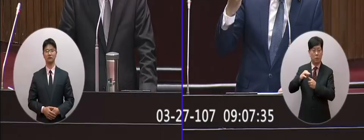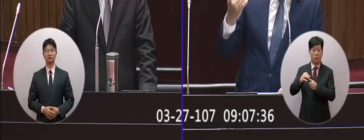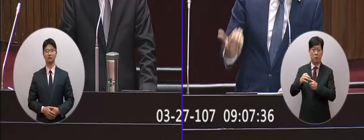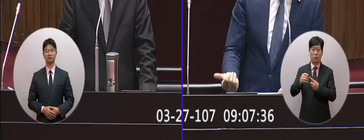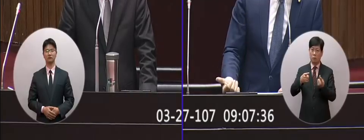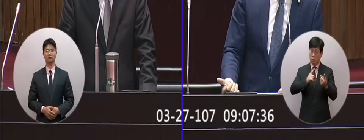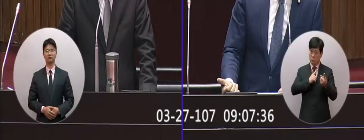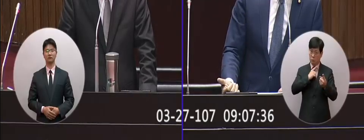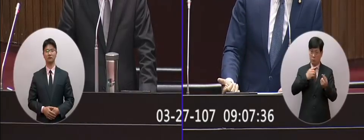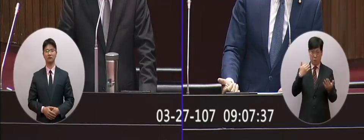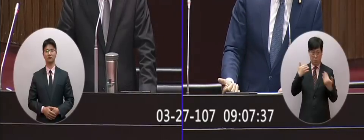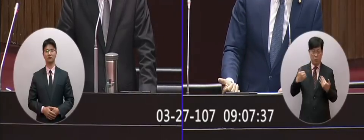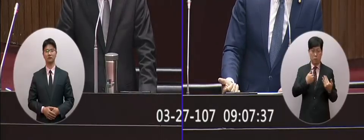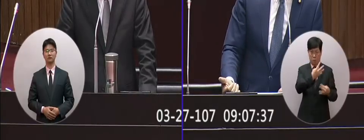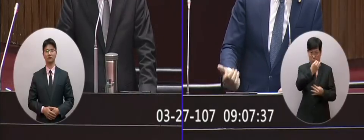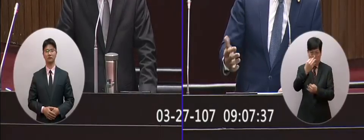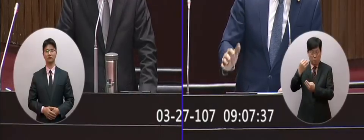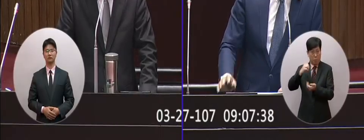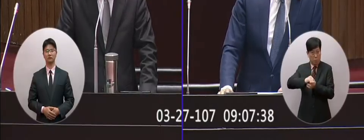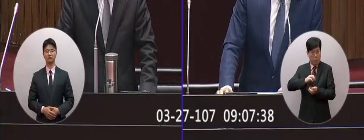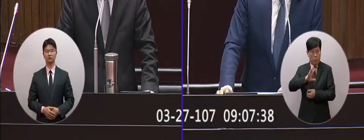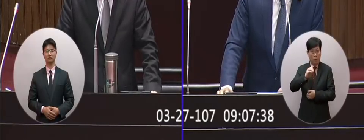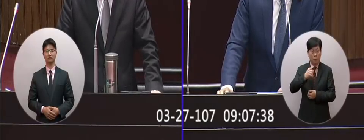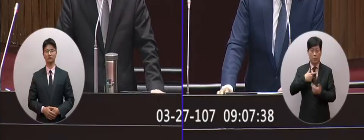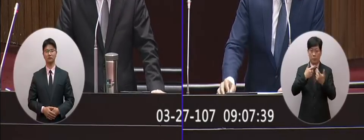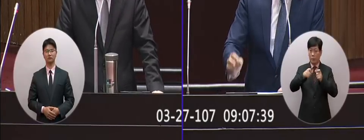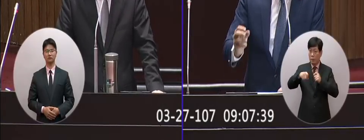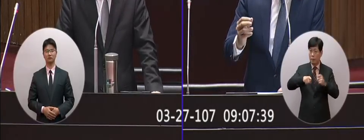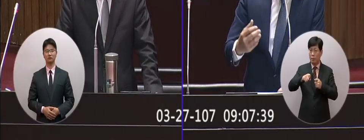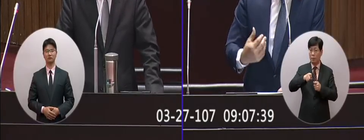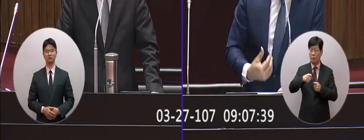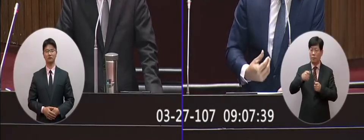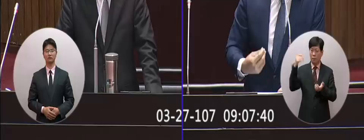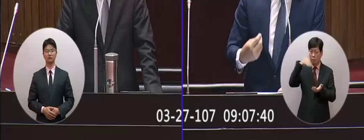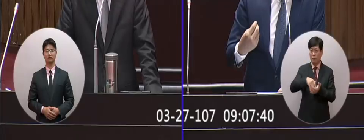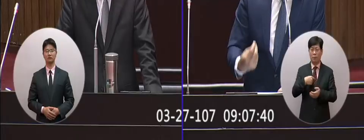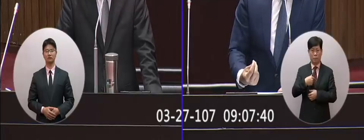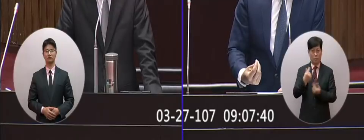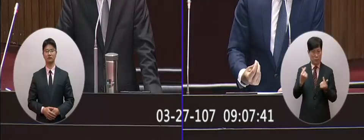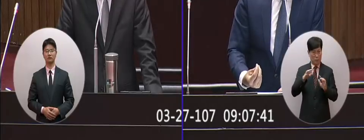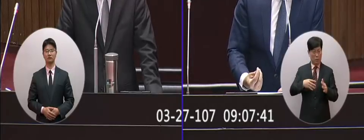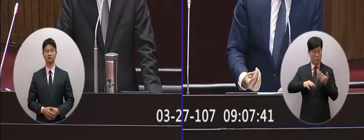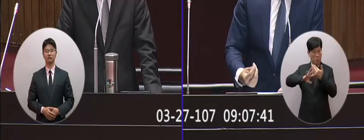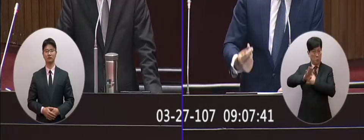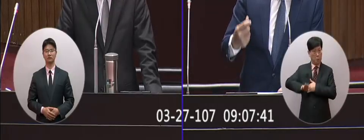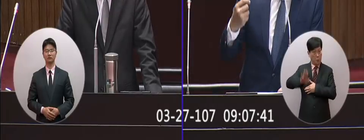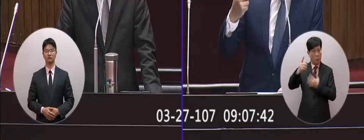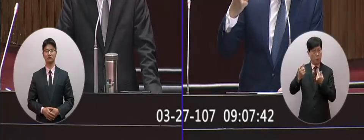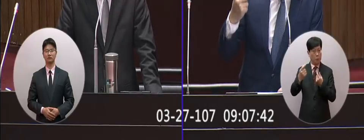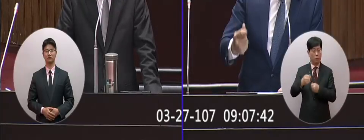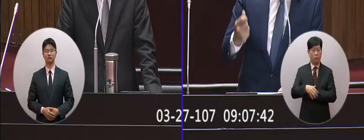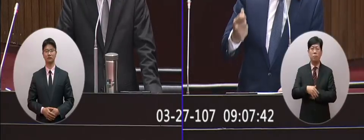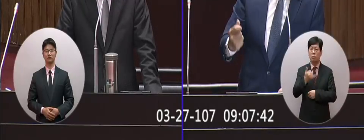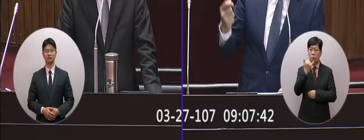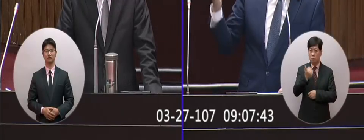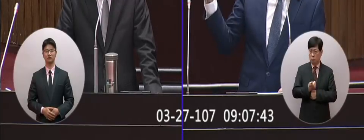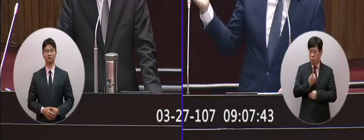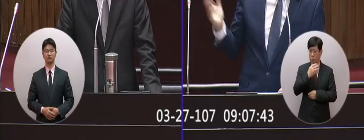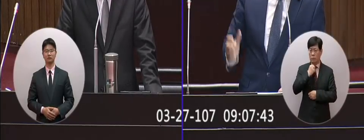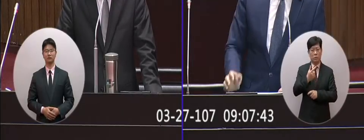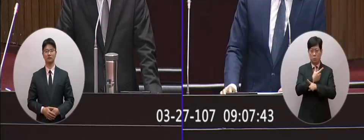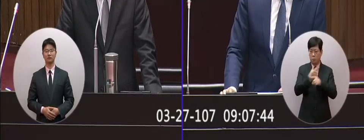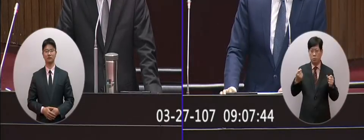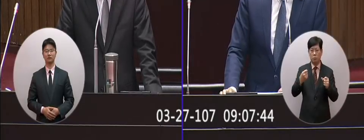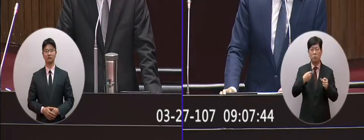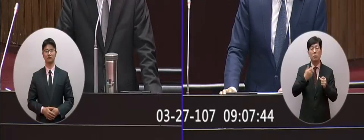辆，你们的具体期程到底是什么？我们相关的配套措施，到底我们能不能像先进国家之力一样，我们真的可以告别